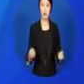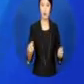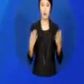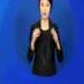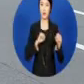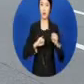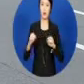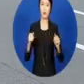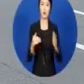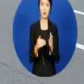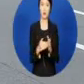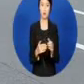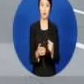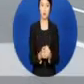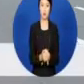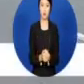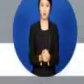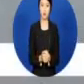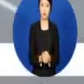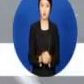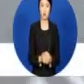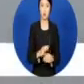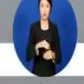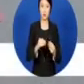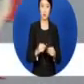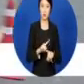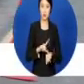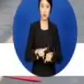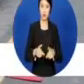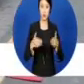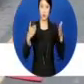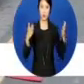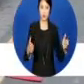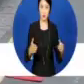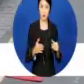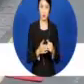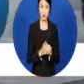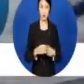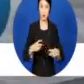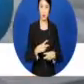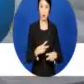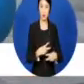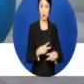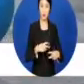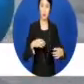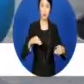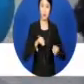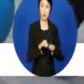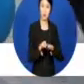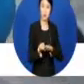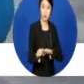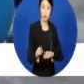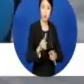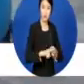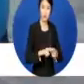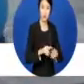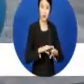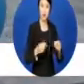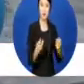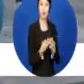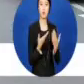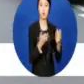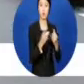벌였습니다. 천안시는 연휴 기간 중 증가하는 교통 수요에 대처하고 고향 방문 귀성객에게